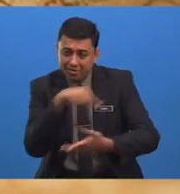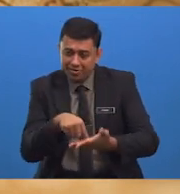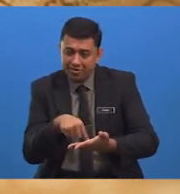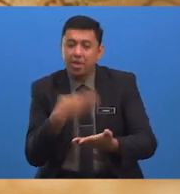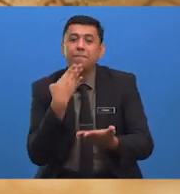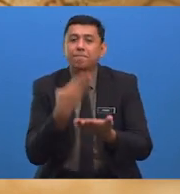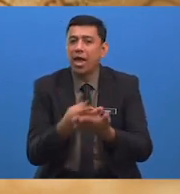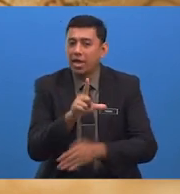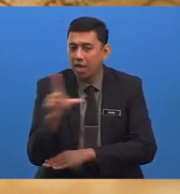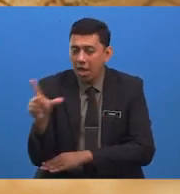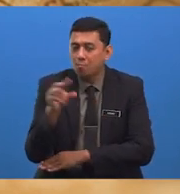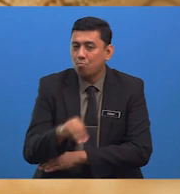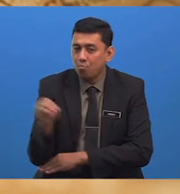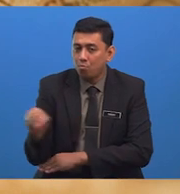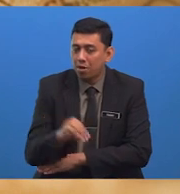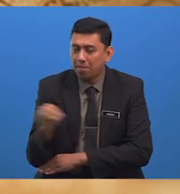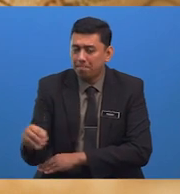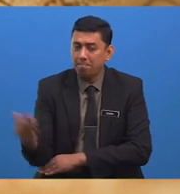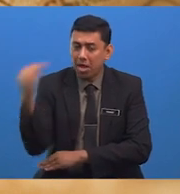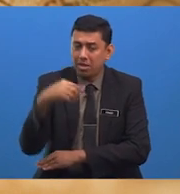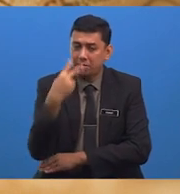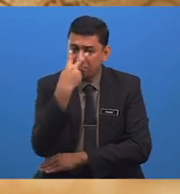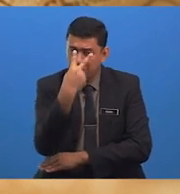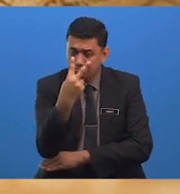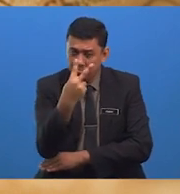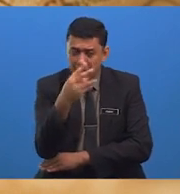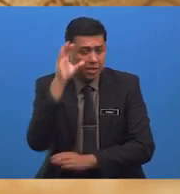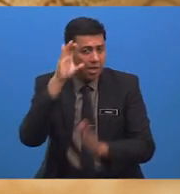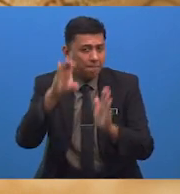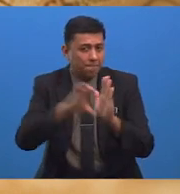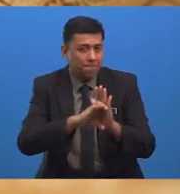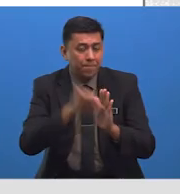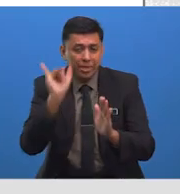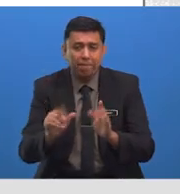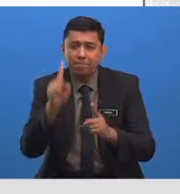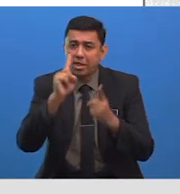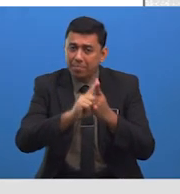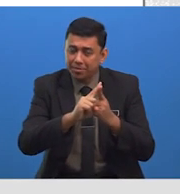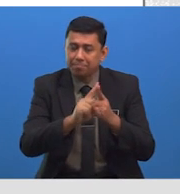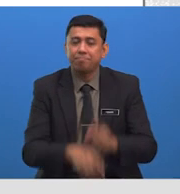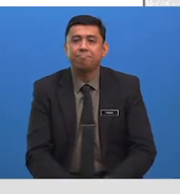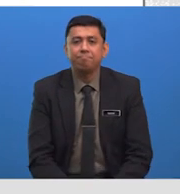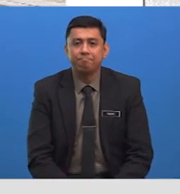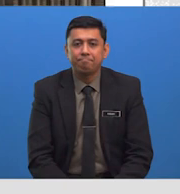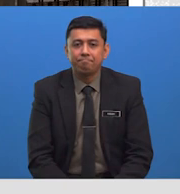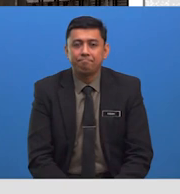Baiklah murid-murid, mari kita lihat paparan yang pertama.